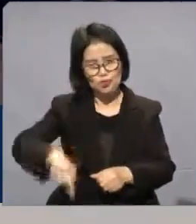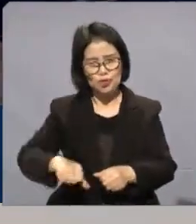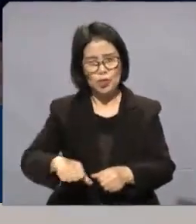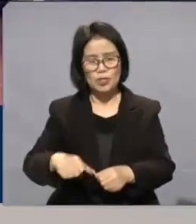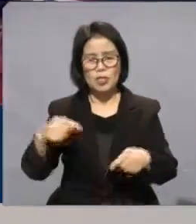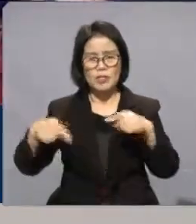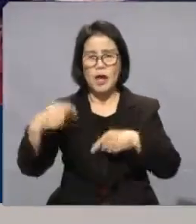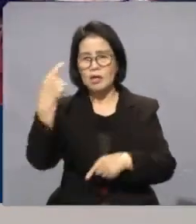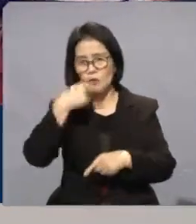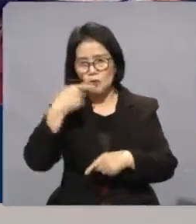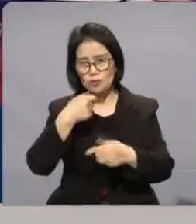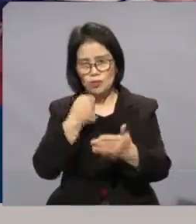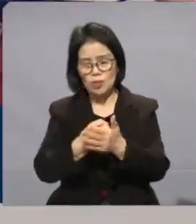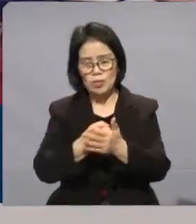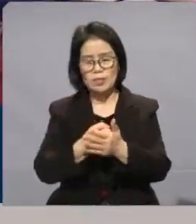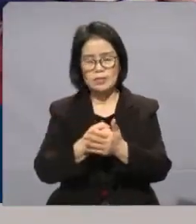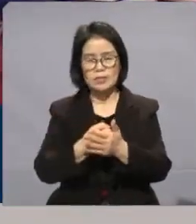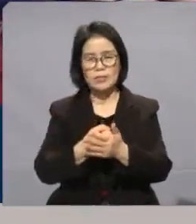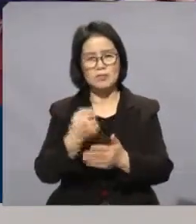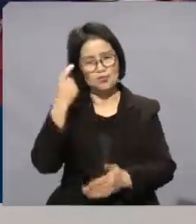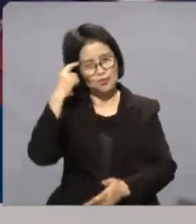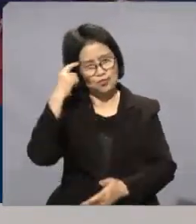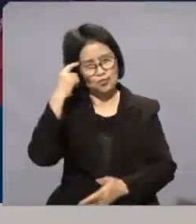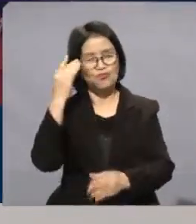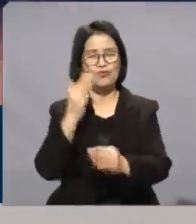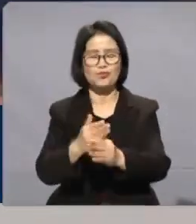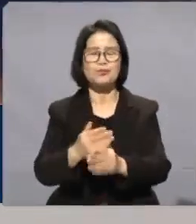당론으로 정할지 고심하고 있습니다. 이어진 기자입니다.